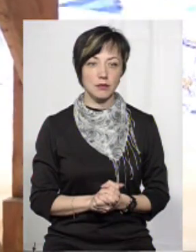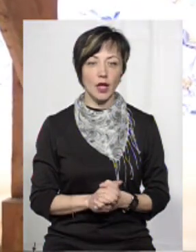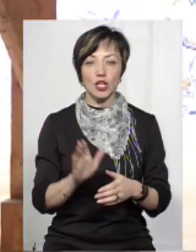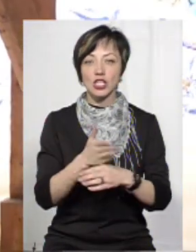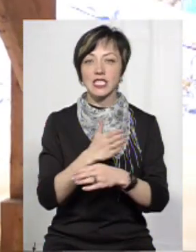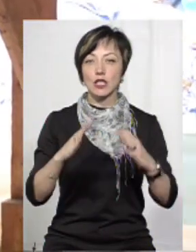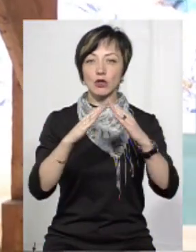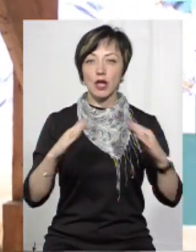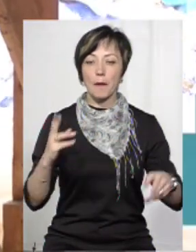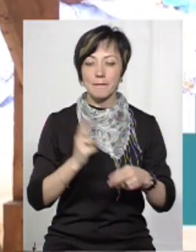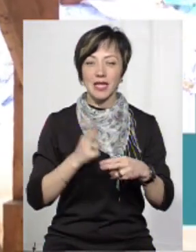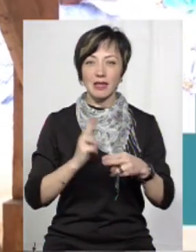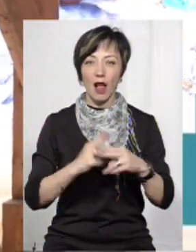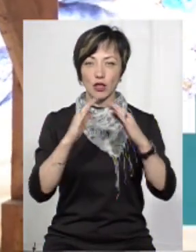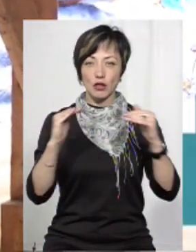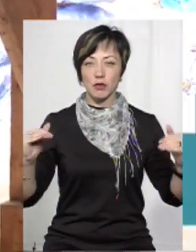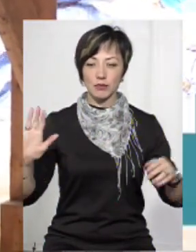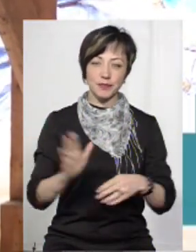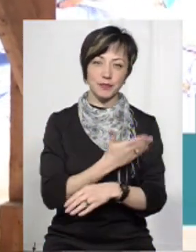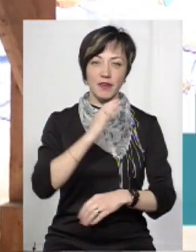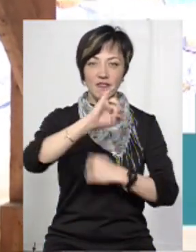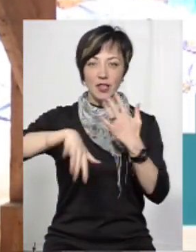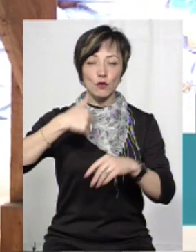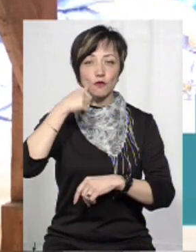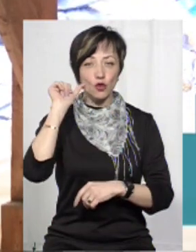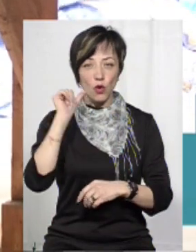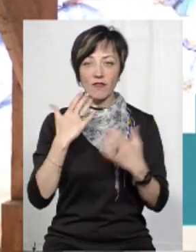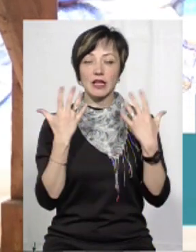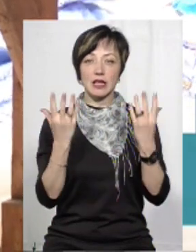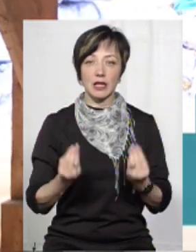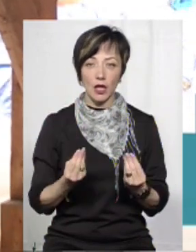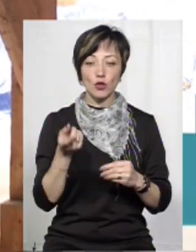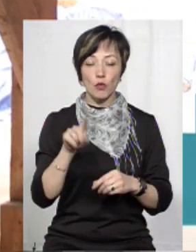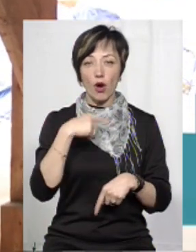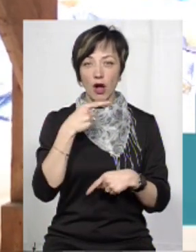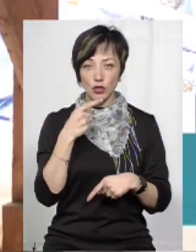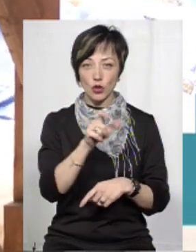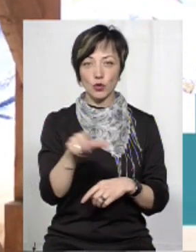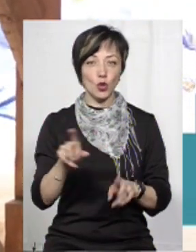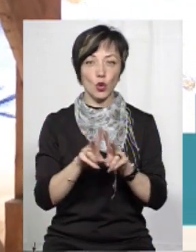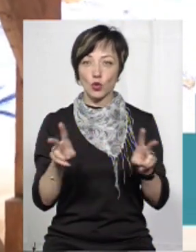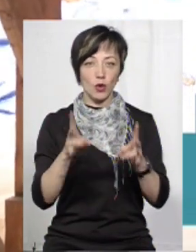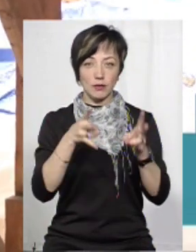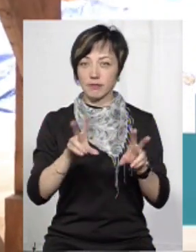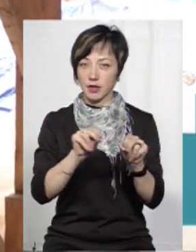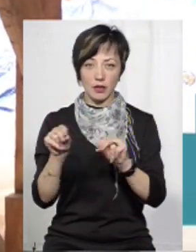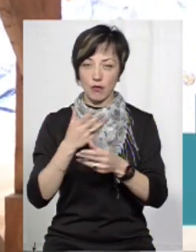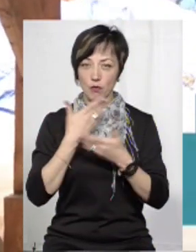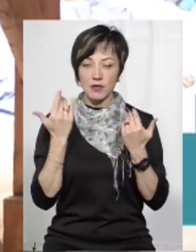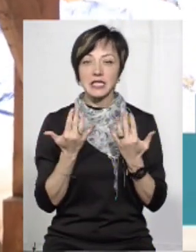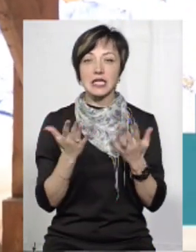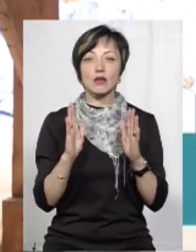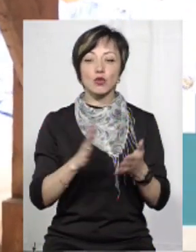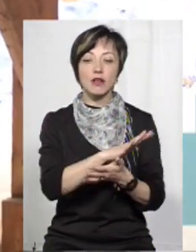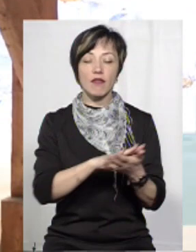Частину даху із металочерепиці зняло вітром учора, у вихідний день. Тому, кажуть селяни, ніхто не травмований. Скільки